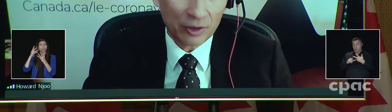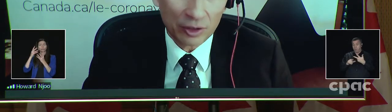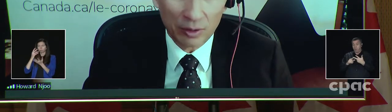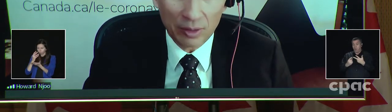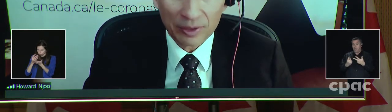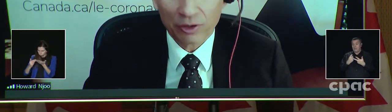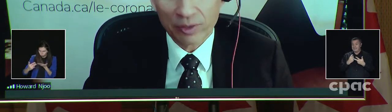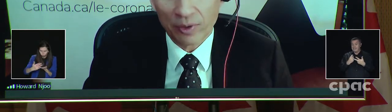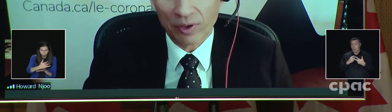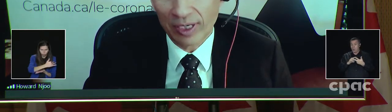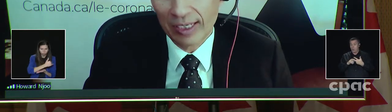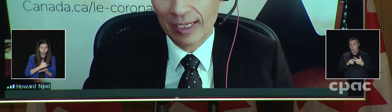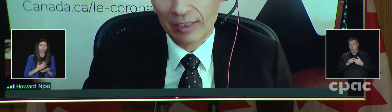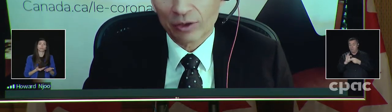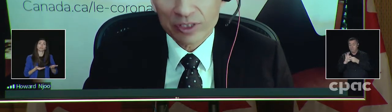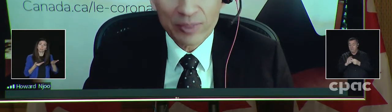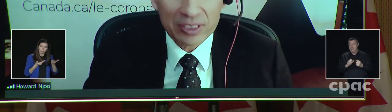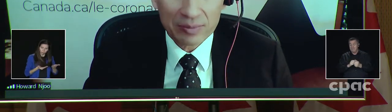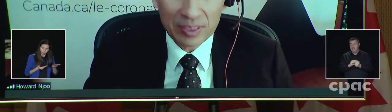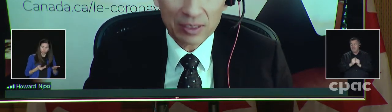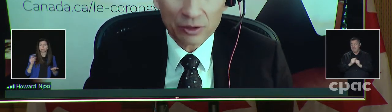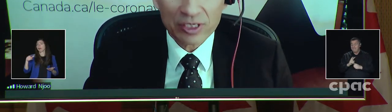variant préoccupant.